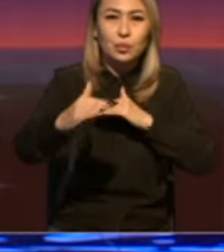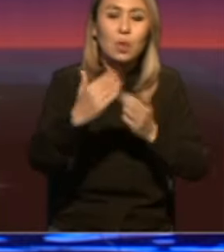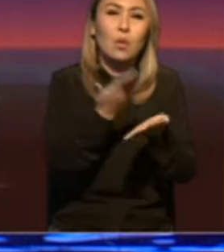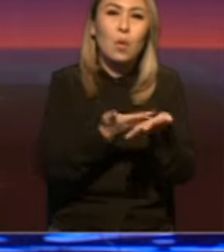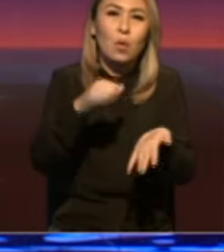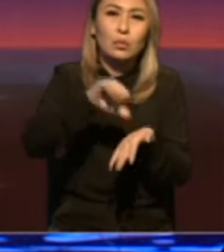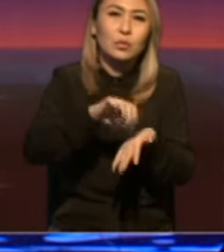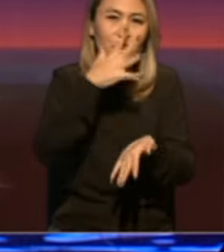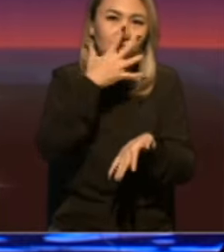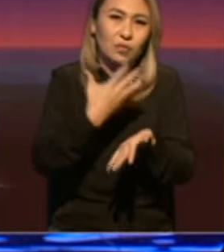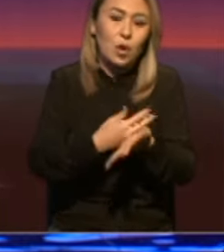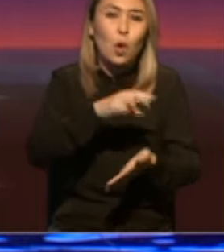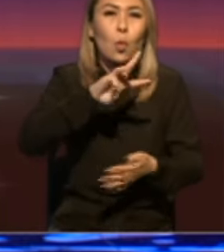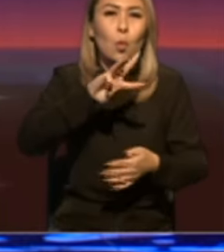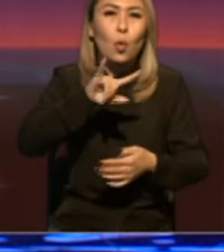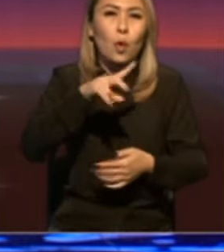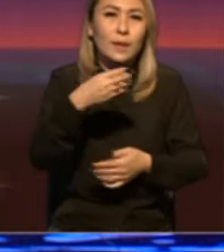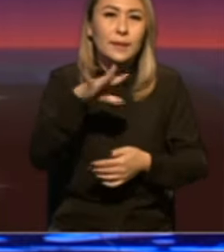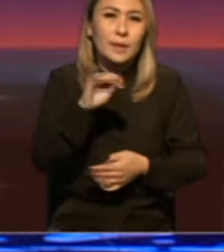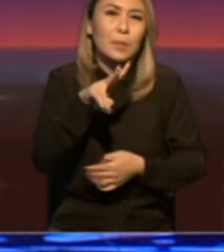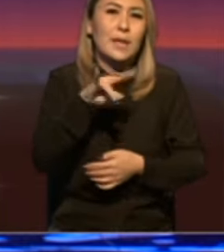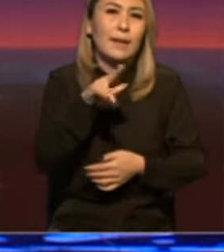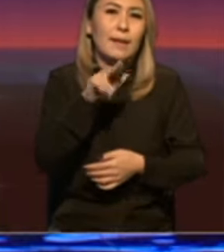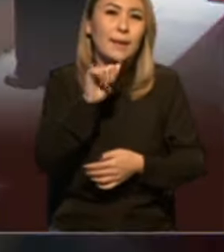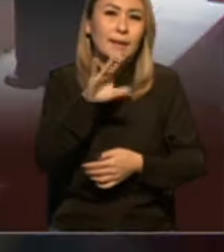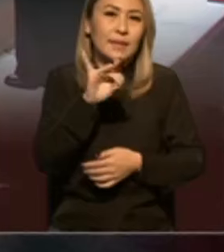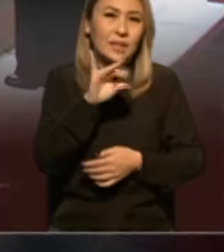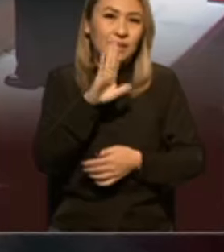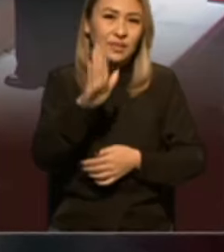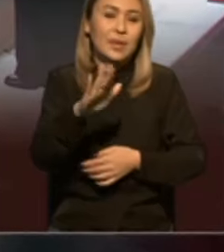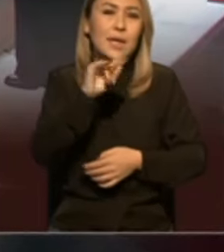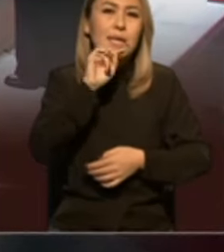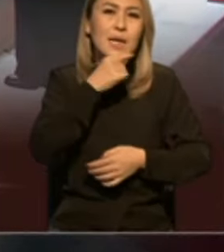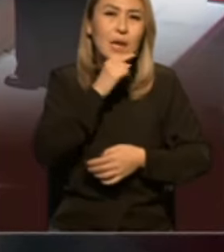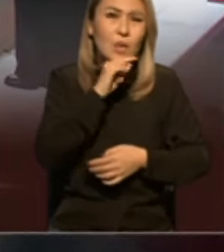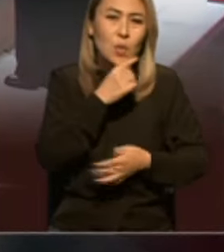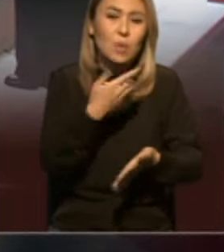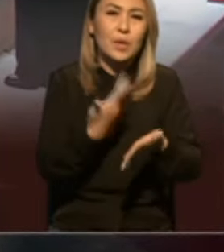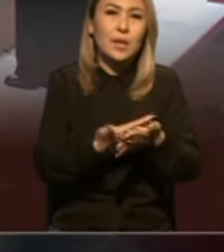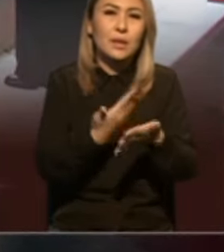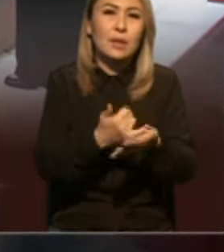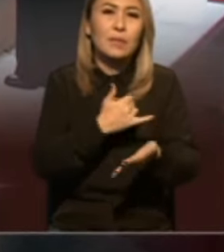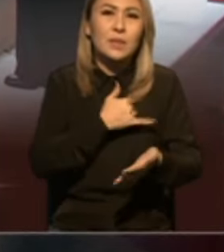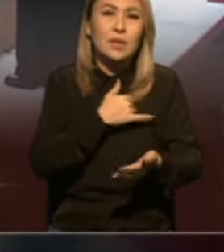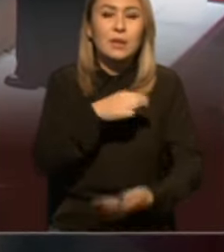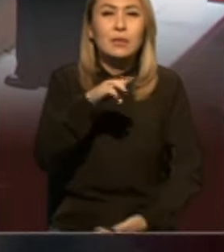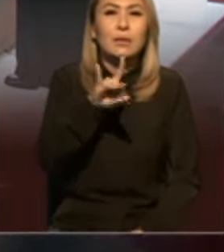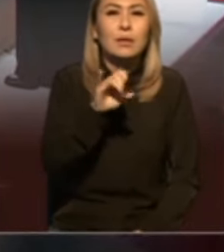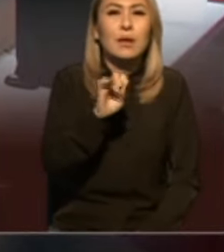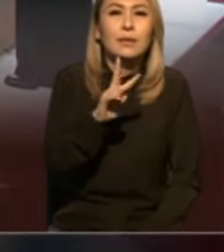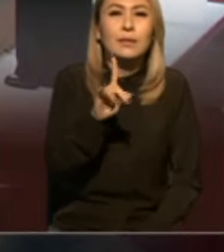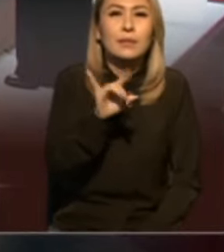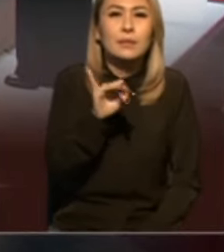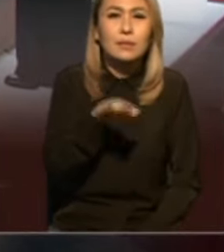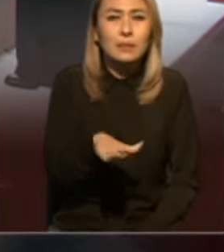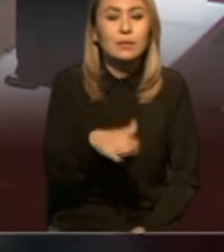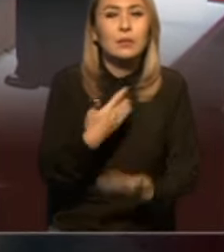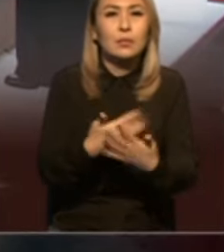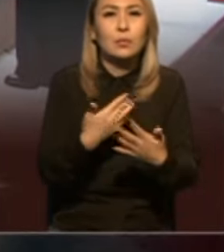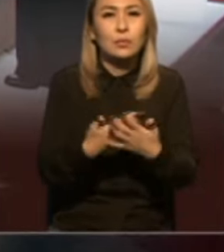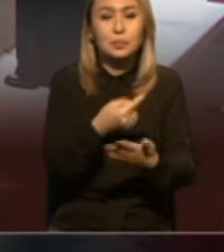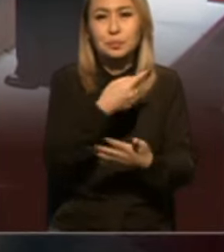кеңістігіне өзінің мультипликативті кері әсерін етеді. Әсіресе экономикаға болсын, мысалы біздің транзиттік жолдарымыз. Кері әсерін тигізеді? Кері әсерін